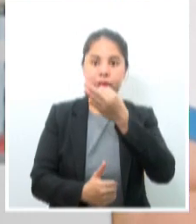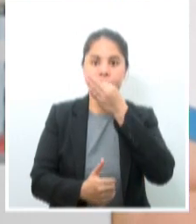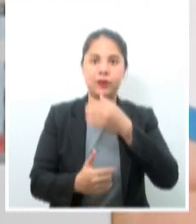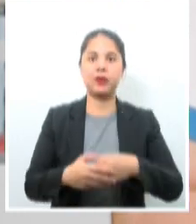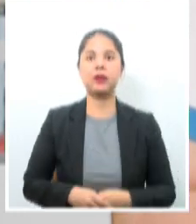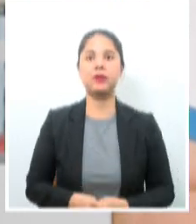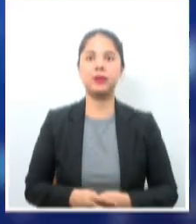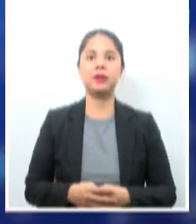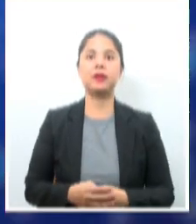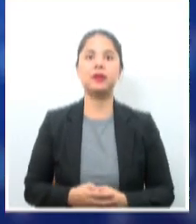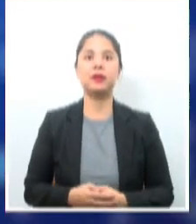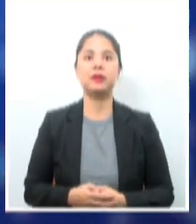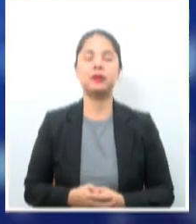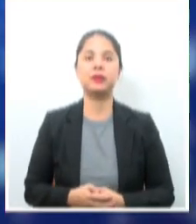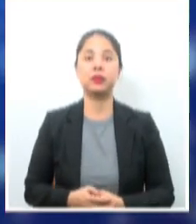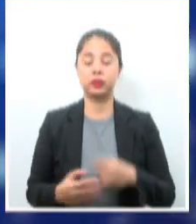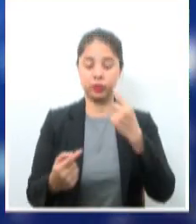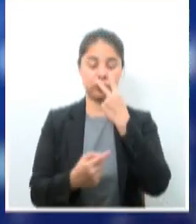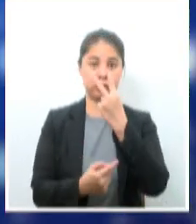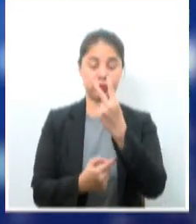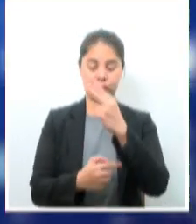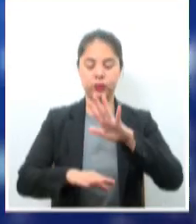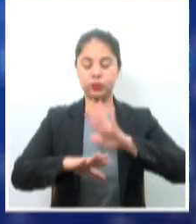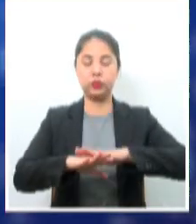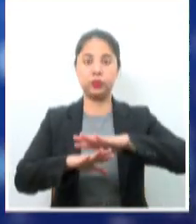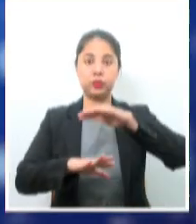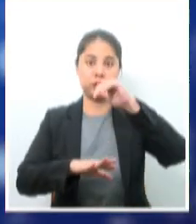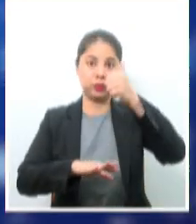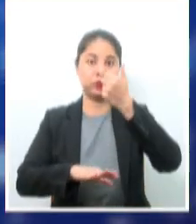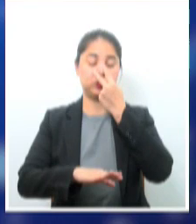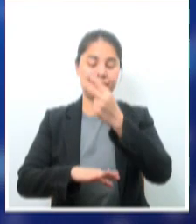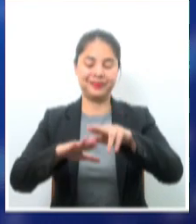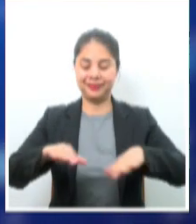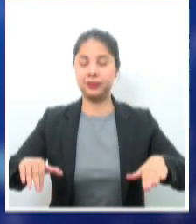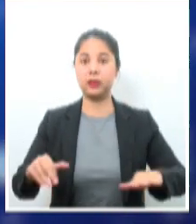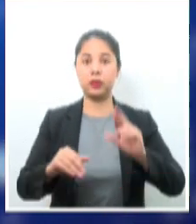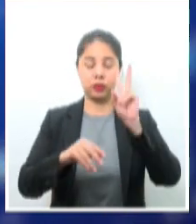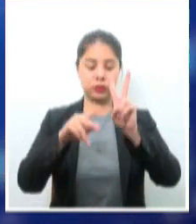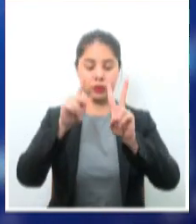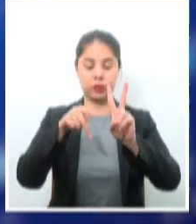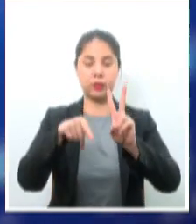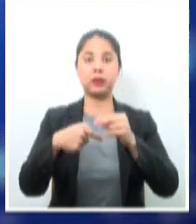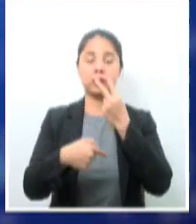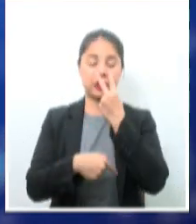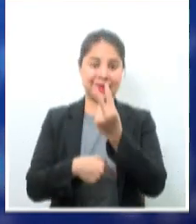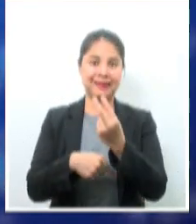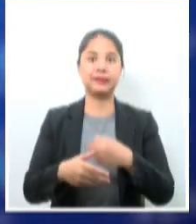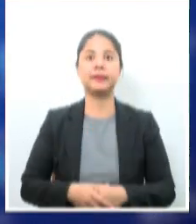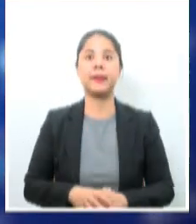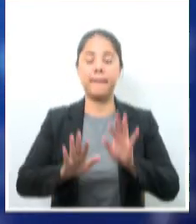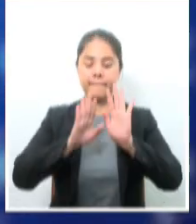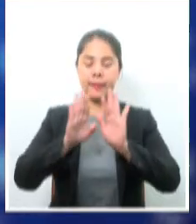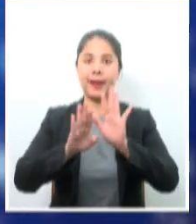คะค่ะจากผลสำรวจของเราค่ะเราไปสำรวจกับนักเรียนประมาณ 2,000 คนมาค่ะแล้วก็พบว่าประมา